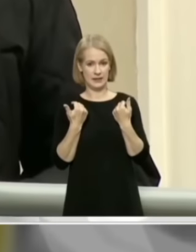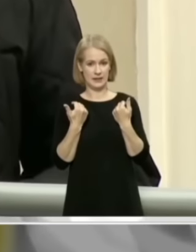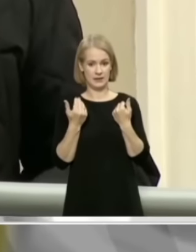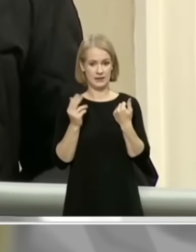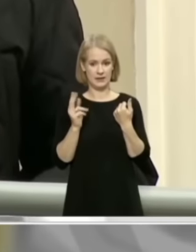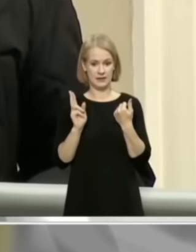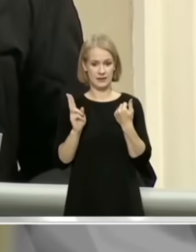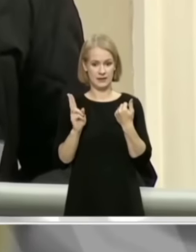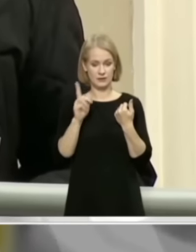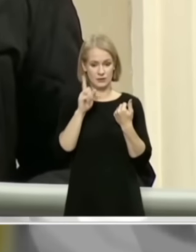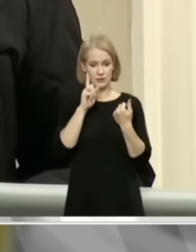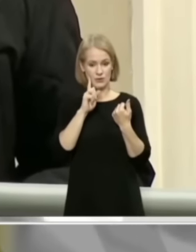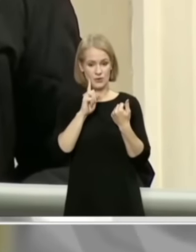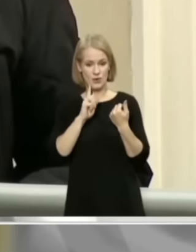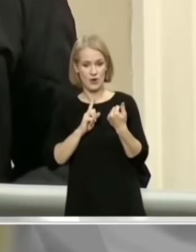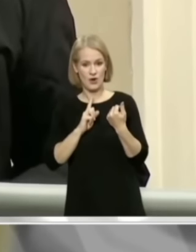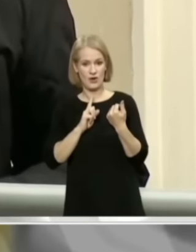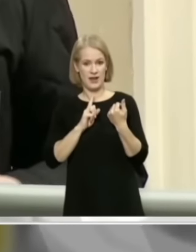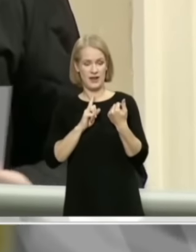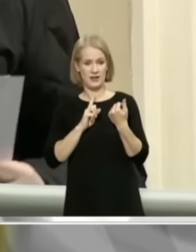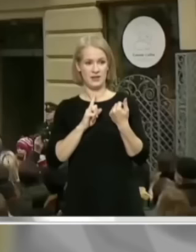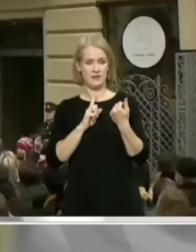norėdavo, kad niekas nieko negirdėtų.